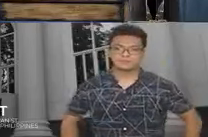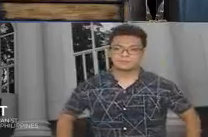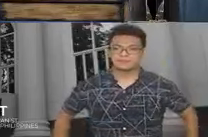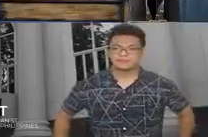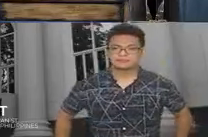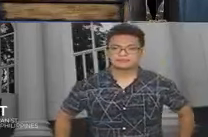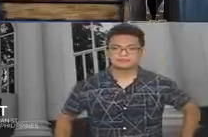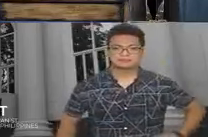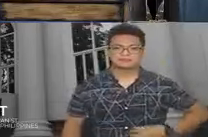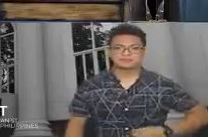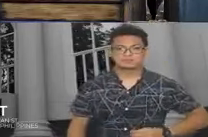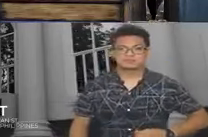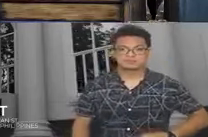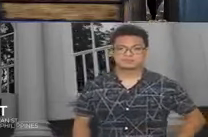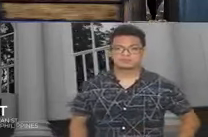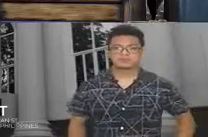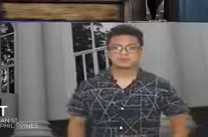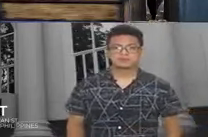bilang.